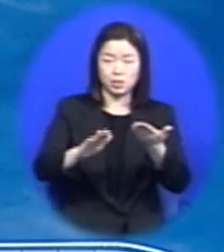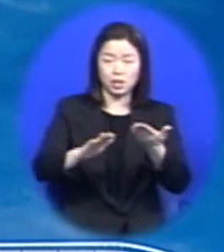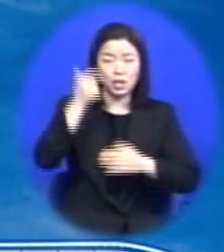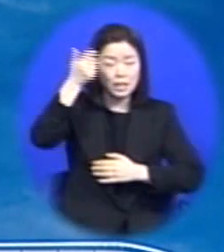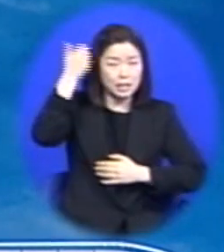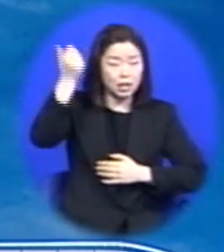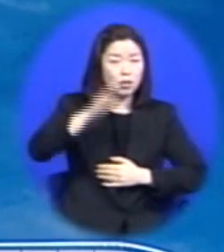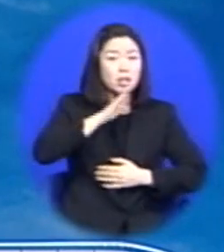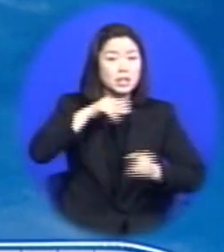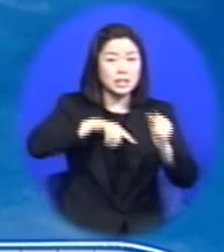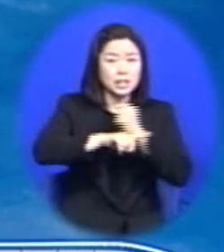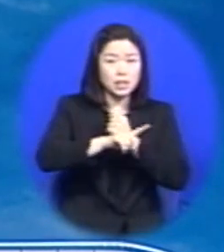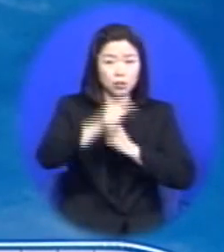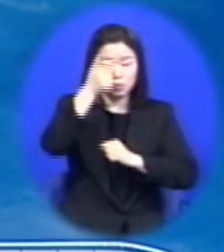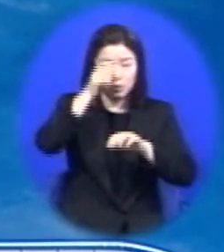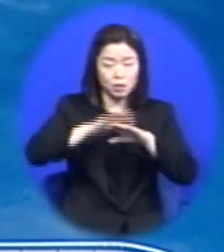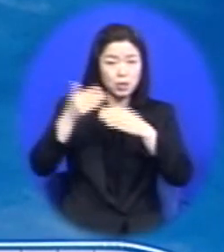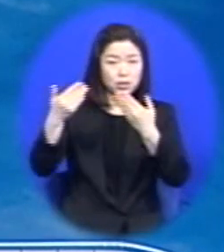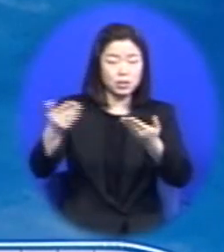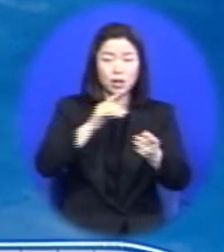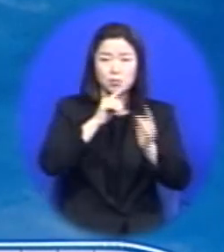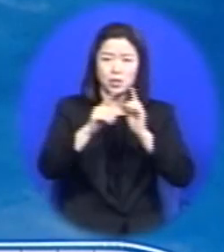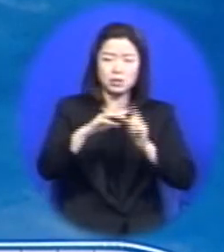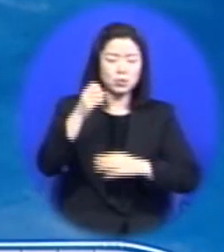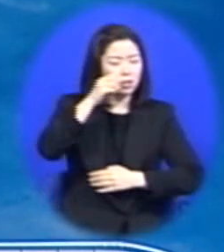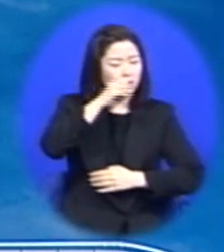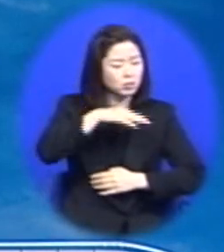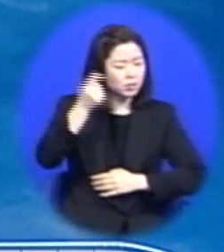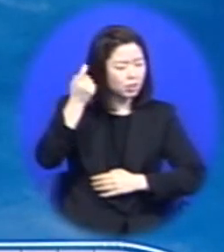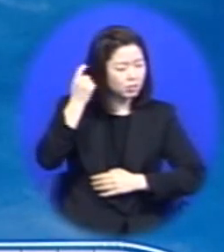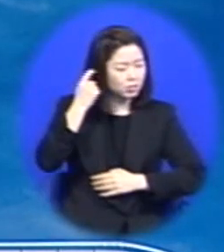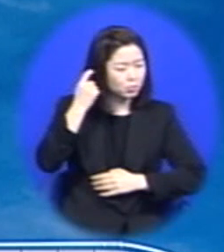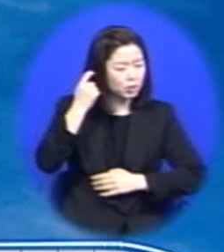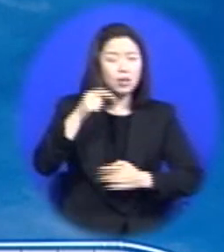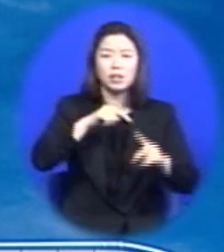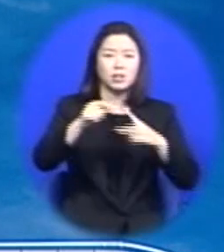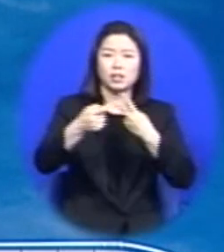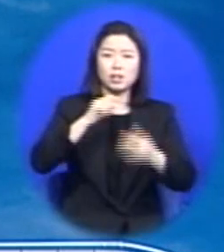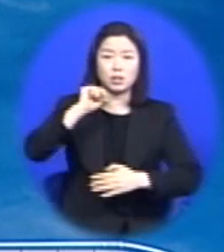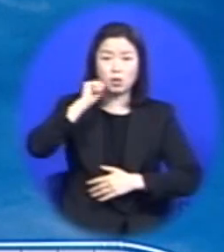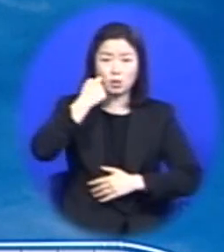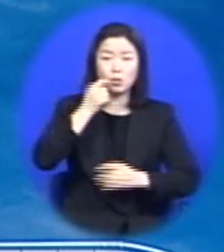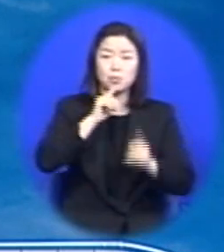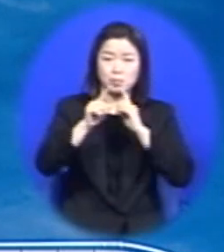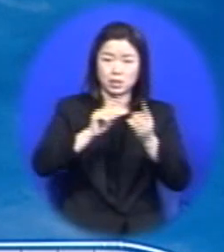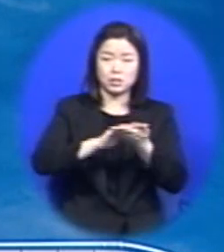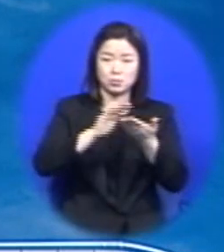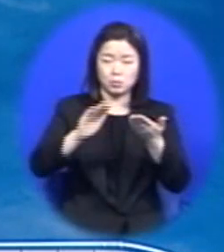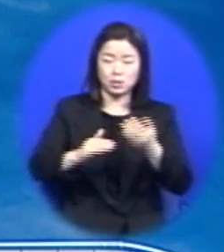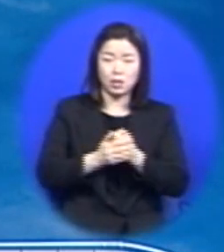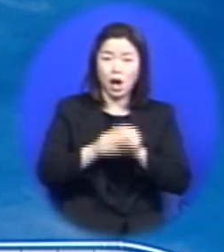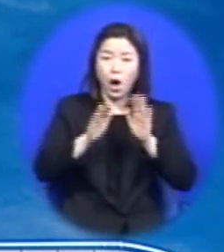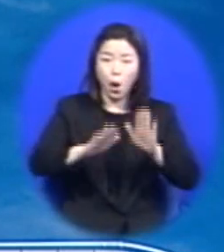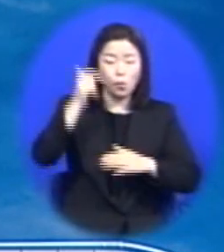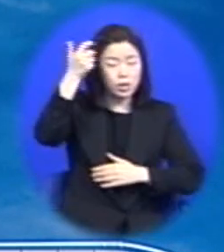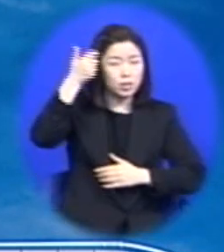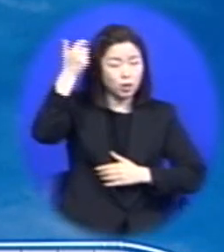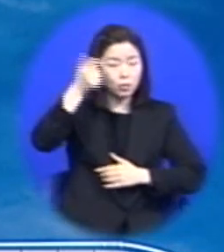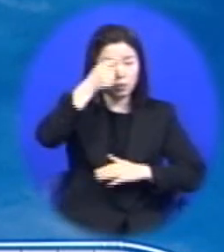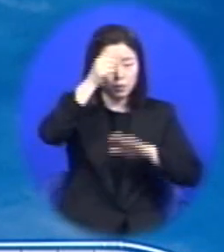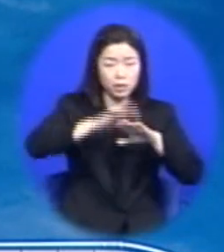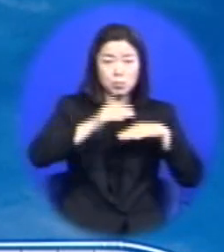이 말씀이 그냥 들어서는 잘 선뜻 이해하기 어려운 말씀이라 오늘 영으로 예배하는 자,